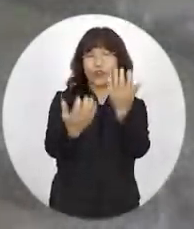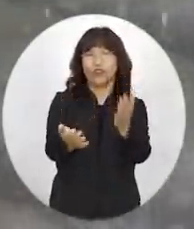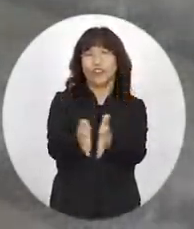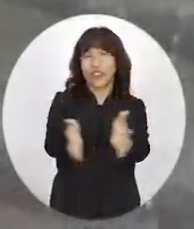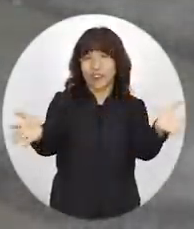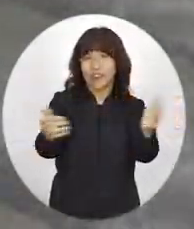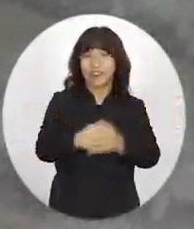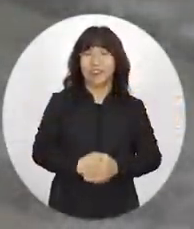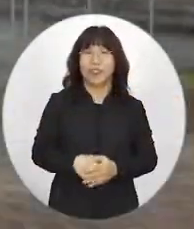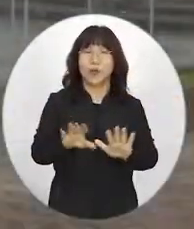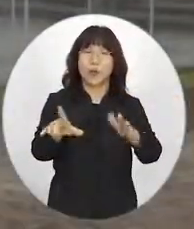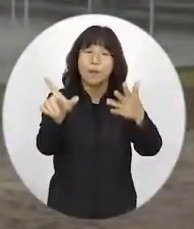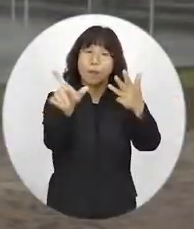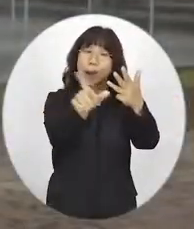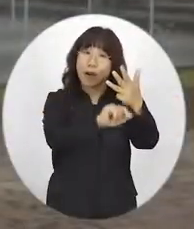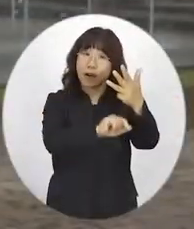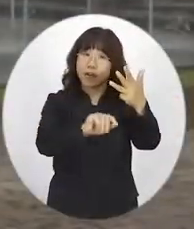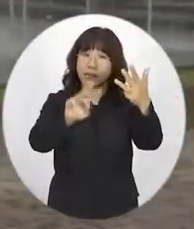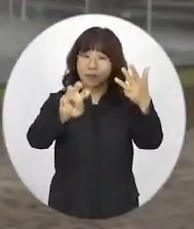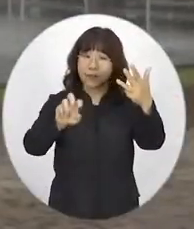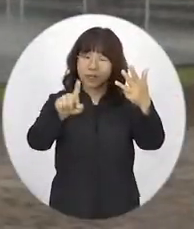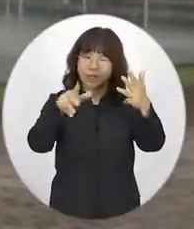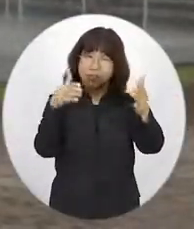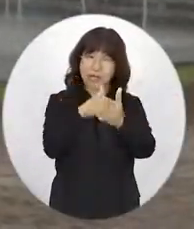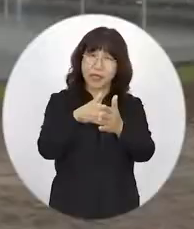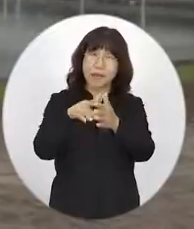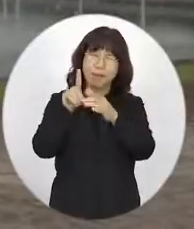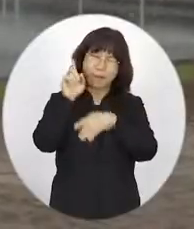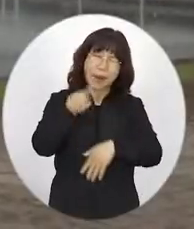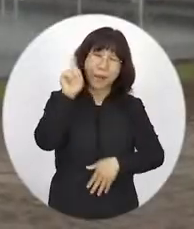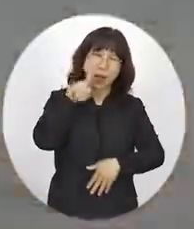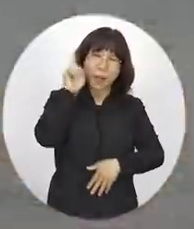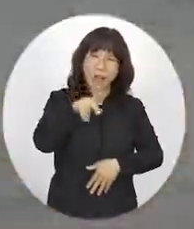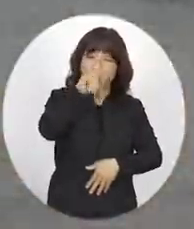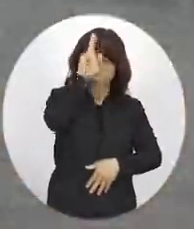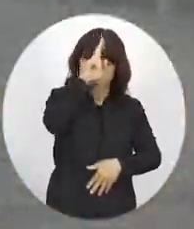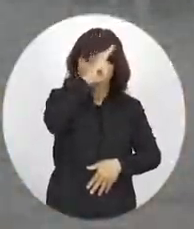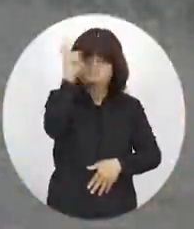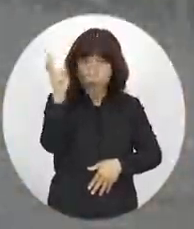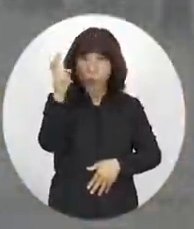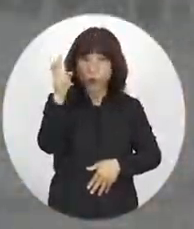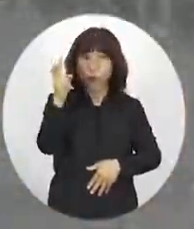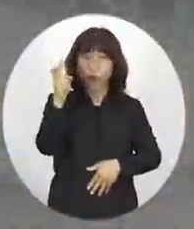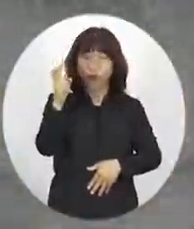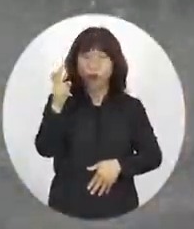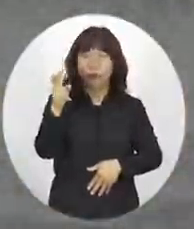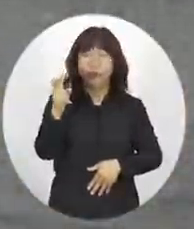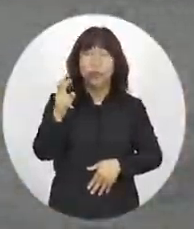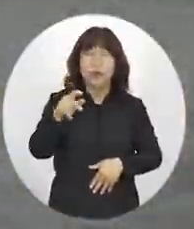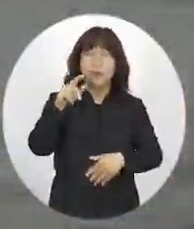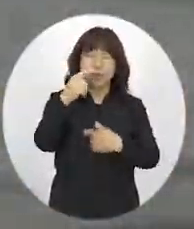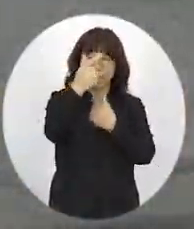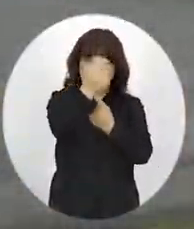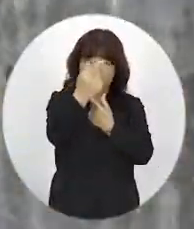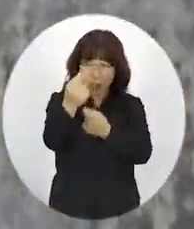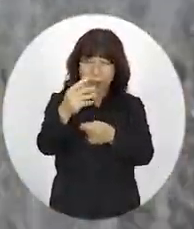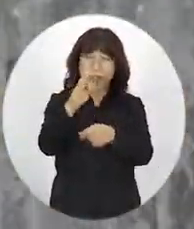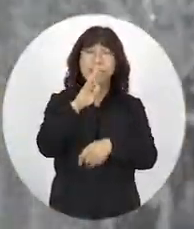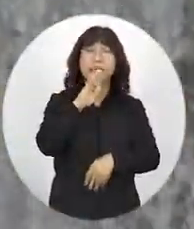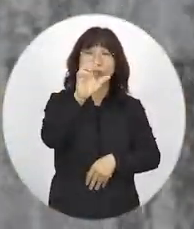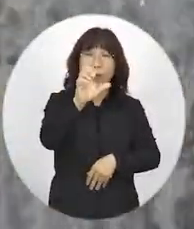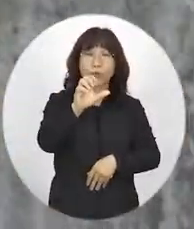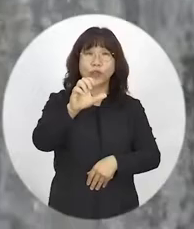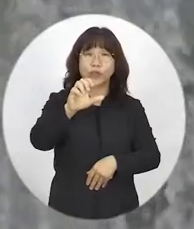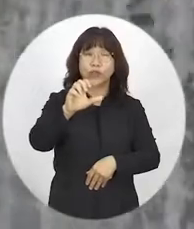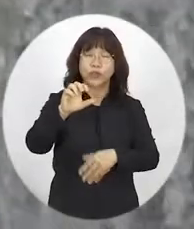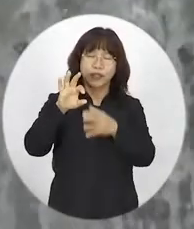들어갔습니다. 바닥분수는 오는 8월 31일까지 매일 오후 2시부터 6시 45분까지 매